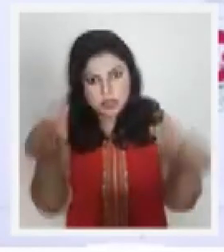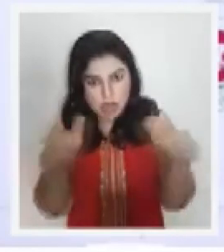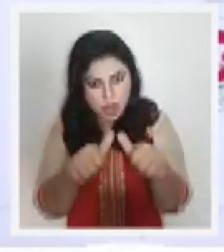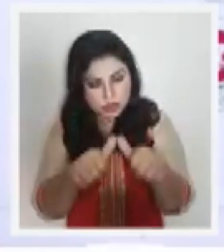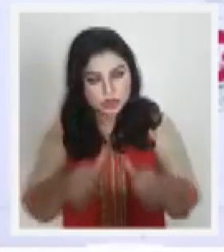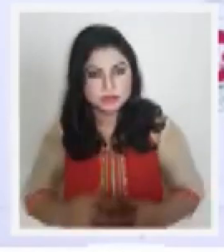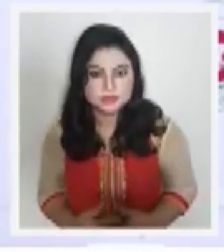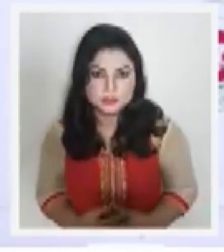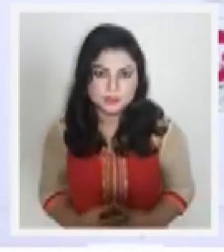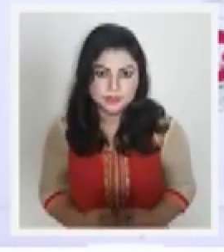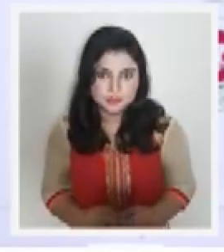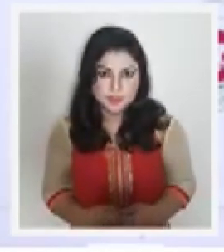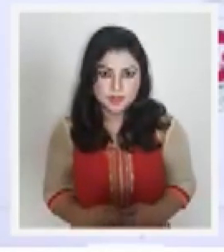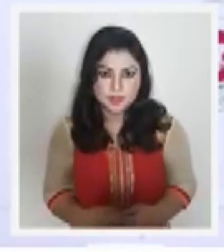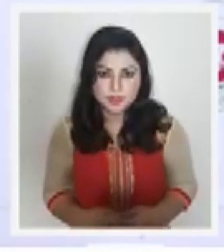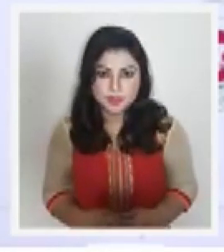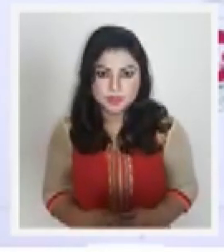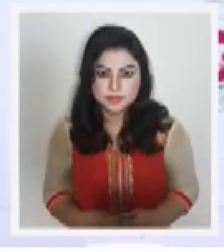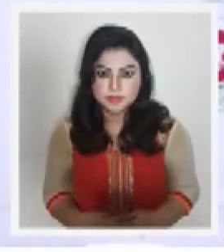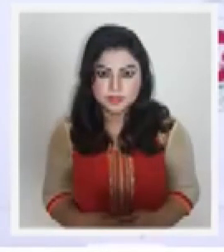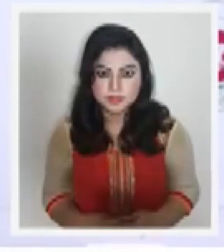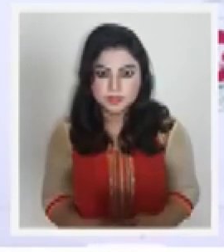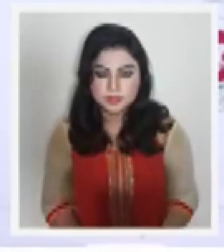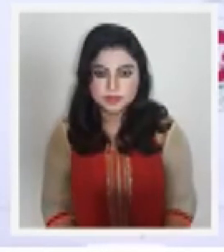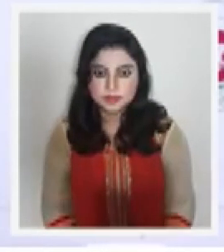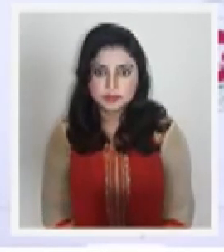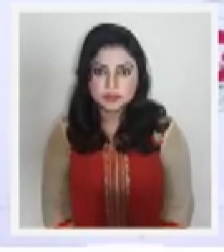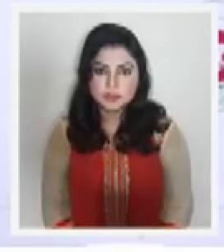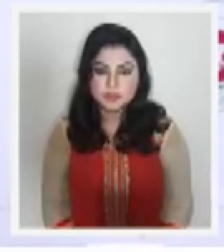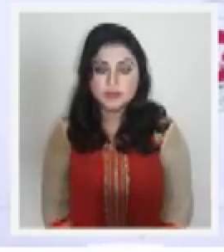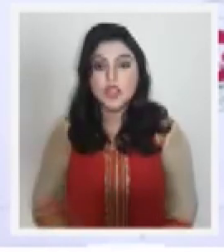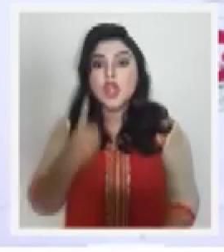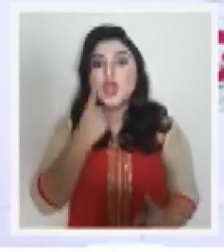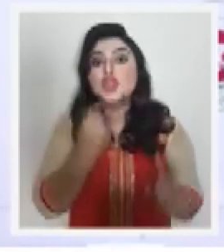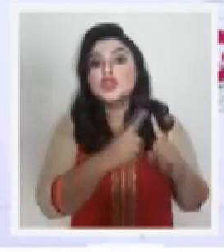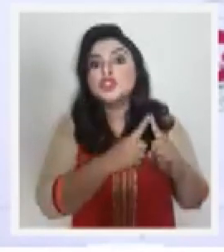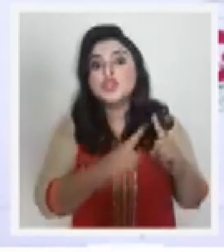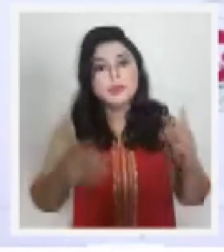1.9% আক্রান্ত শনাক্ত হয়েছে 10 আগস্ট পর্যন্ত।